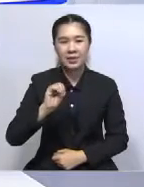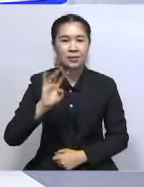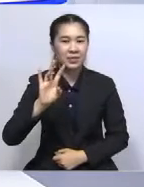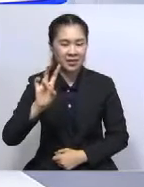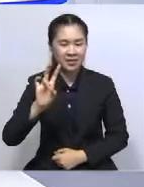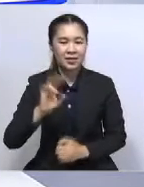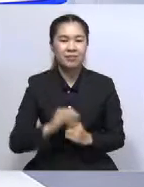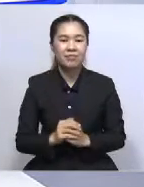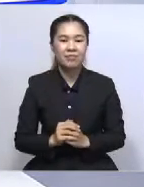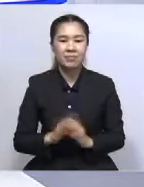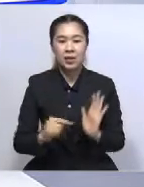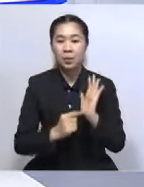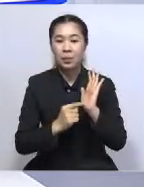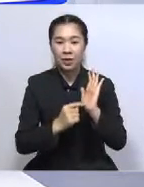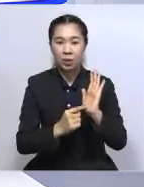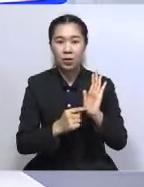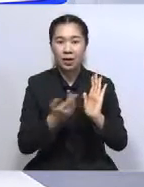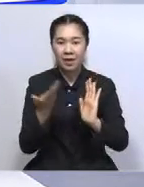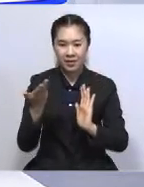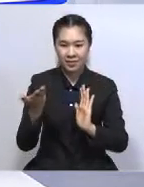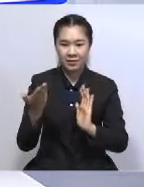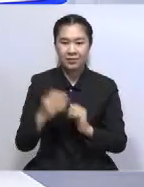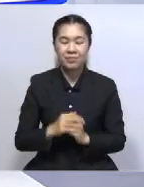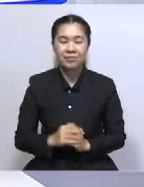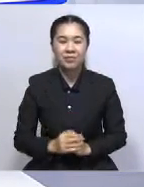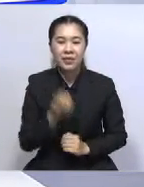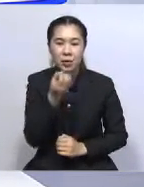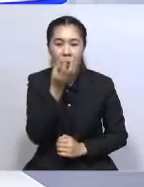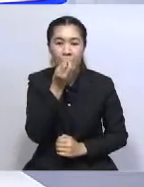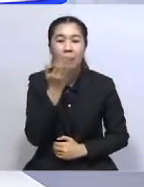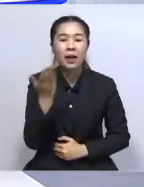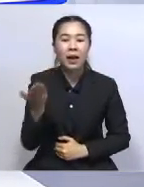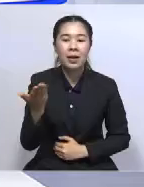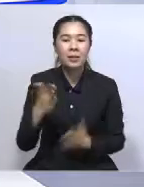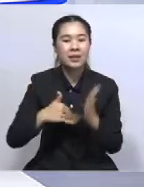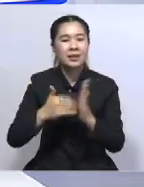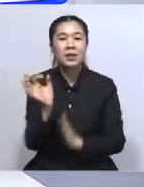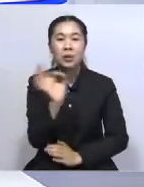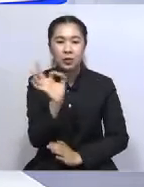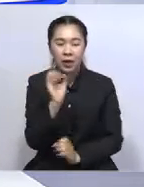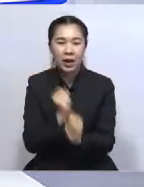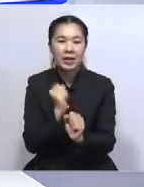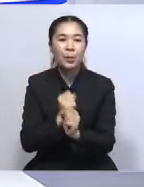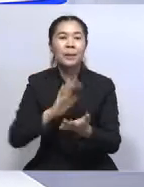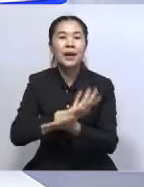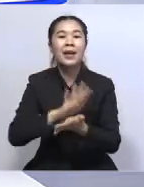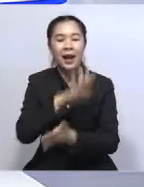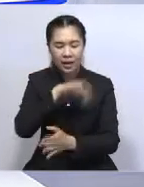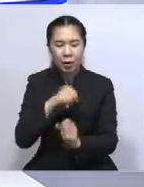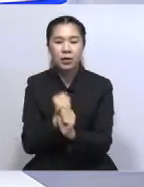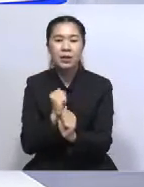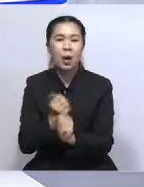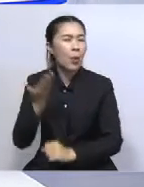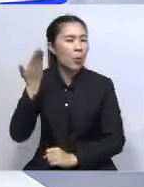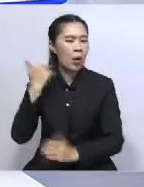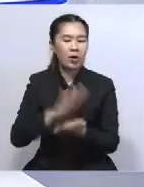2547ด้วยนะคะนี่เป็นตัวอย่างของดอกแก้วกัลยาที่เราสองคนได้ถือตรงนี้นะคะเป็นดอกสีฟ้าสวยงามทำจากกระดาษสาก่อนหน้านี้เนี่ยไม่ได้ทำจ